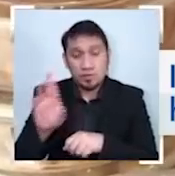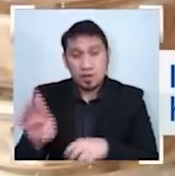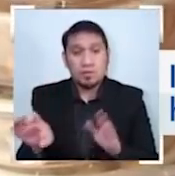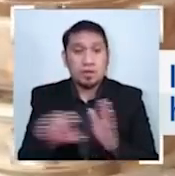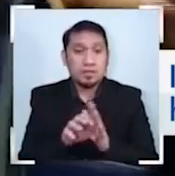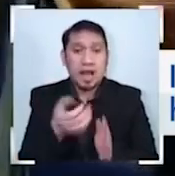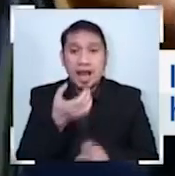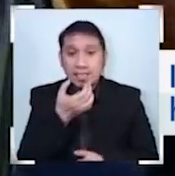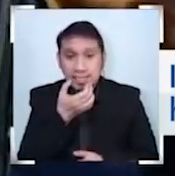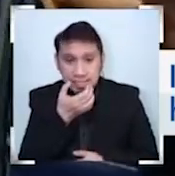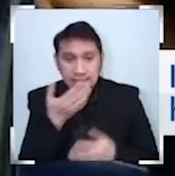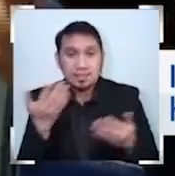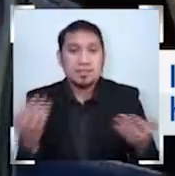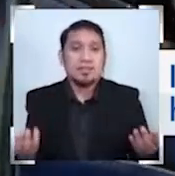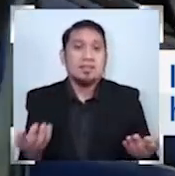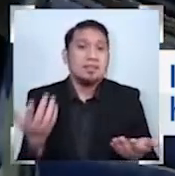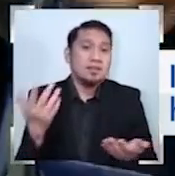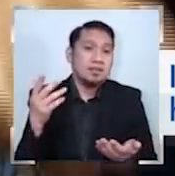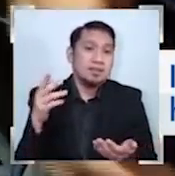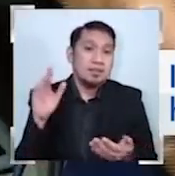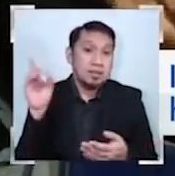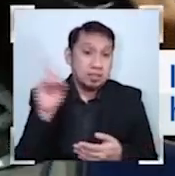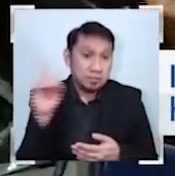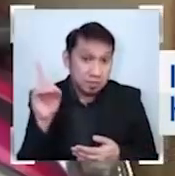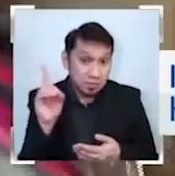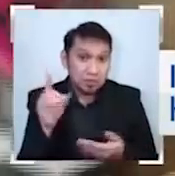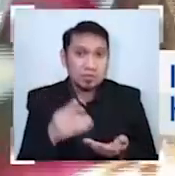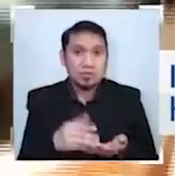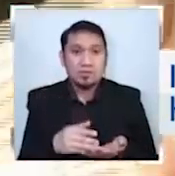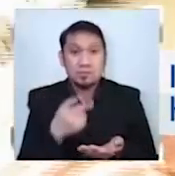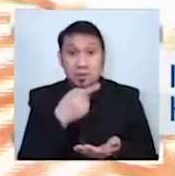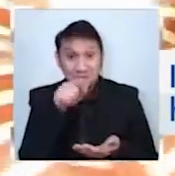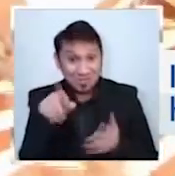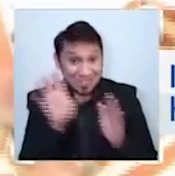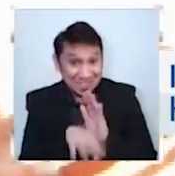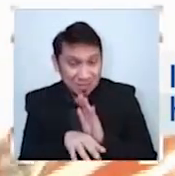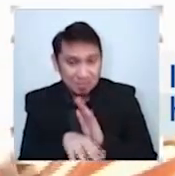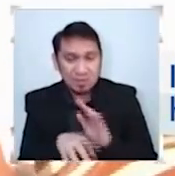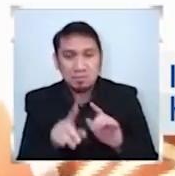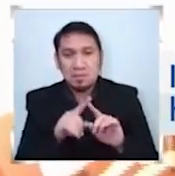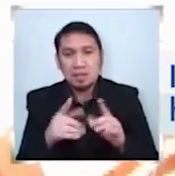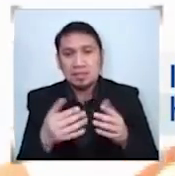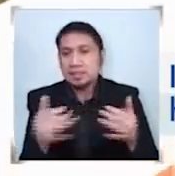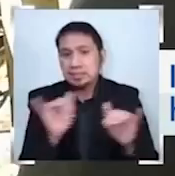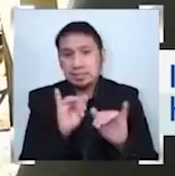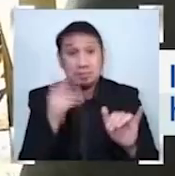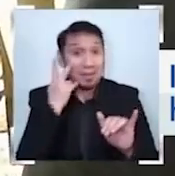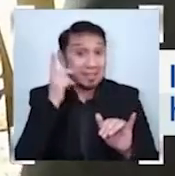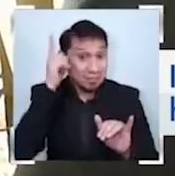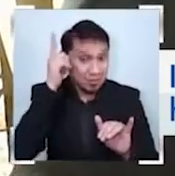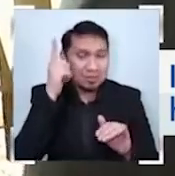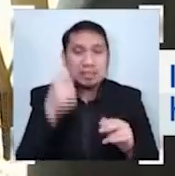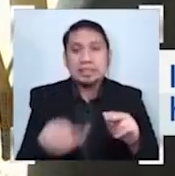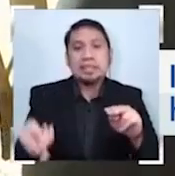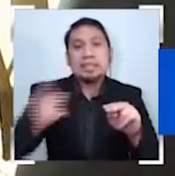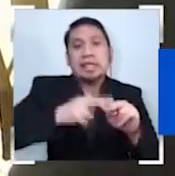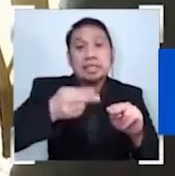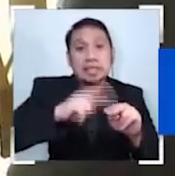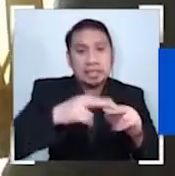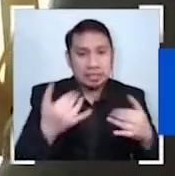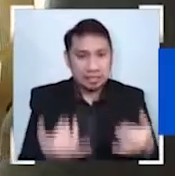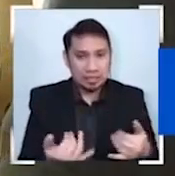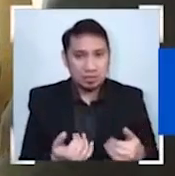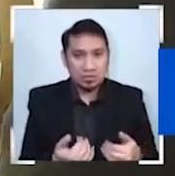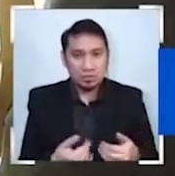sa Maynila na pinapakyaw ng mga reseller dahil mura. Ngayon, nagtaas na rin ng 5 pesos per pack. Nabawasan yung tubo namin